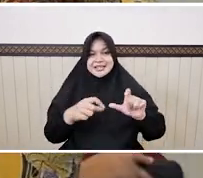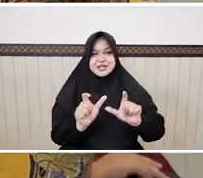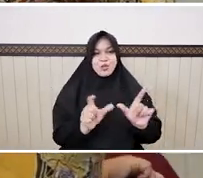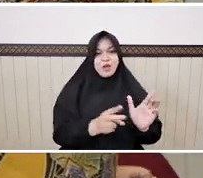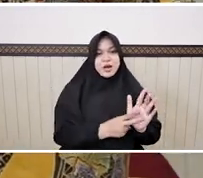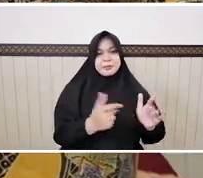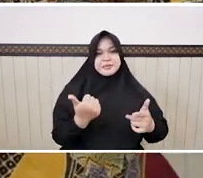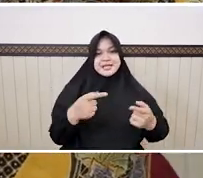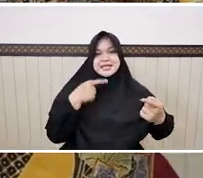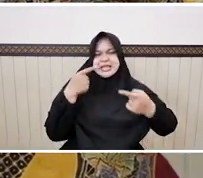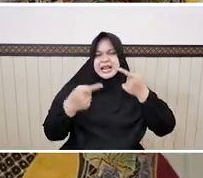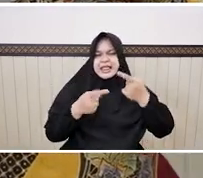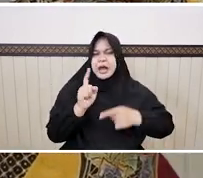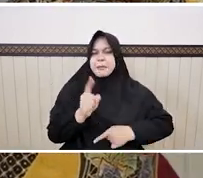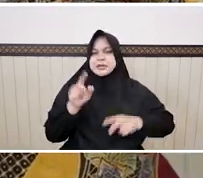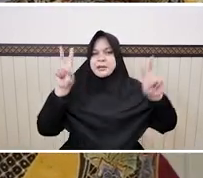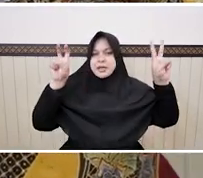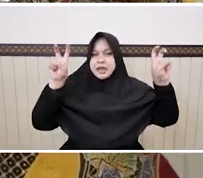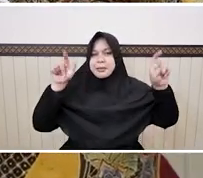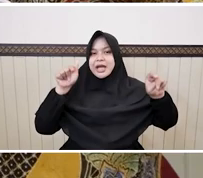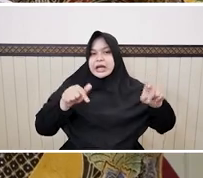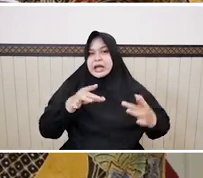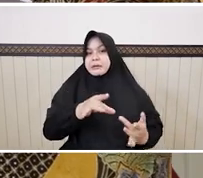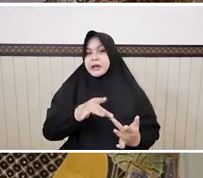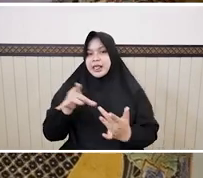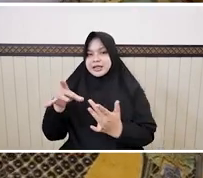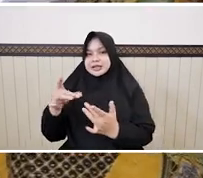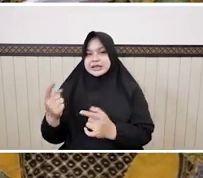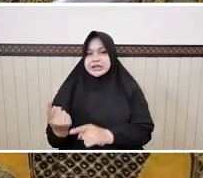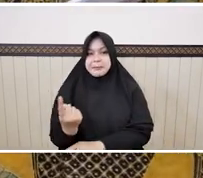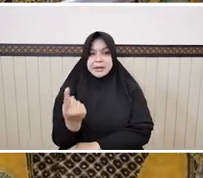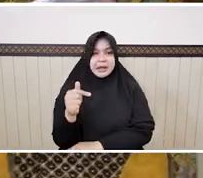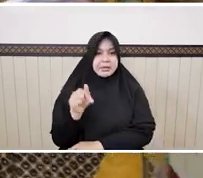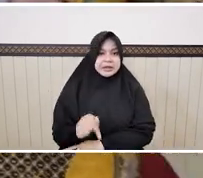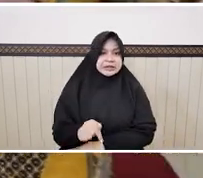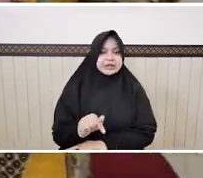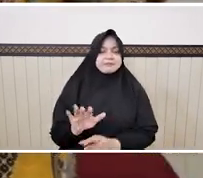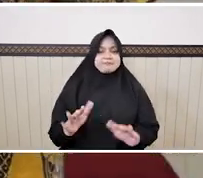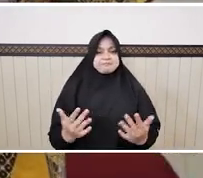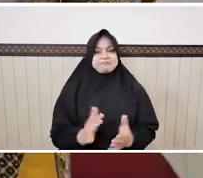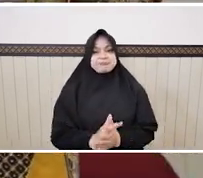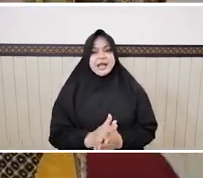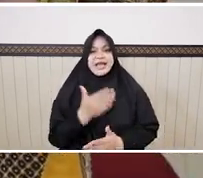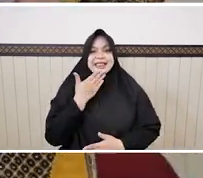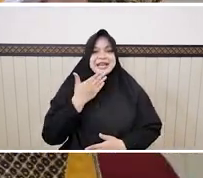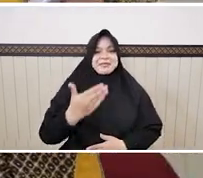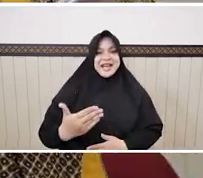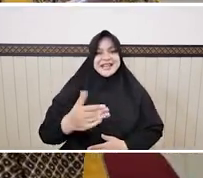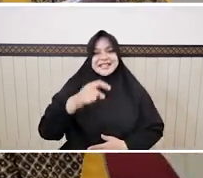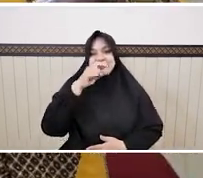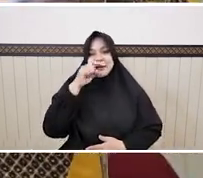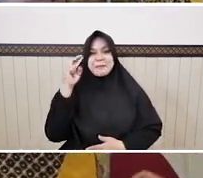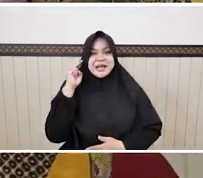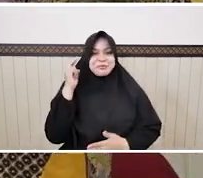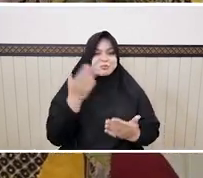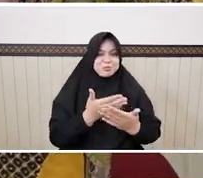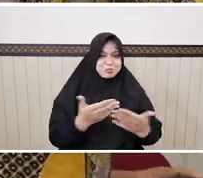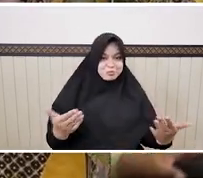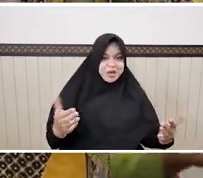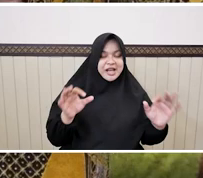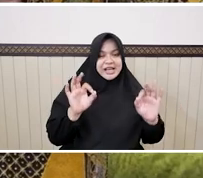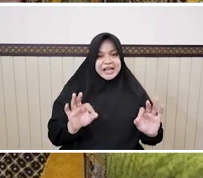tema ini yang kita angkat pada edisi pertama Oke Baik Makasih Mas Ardi Bapak Ibu sekalian